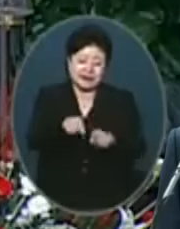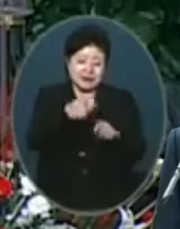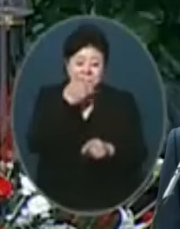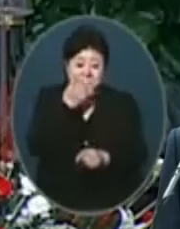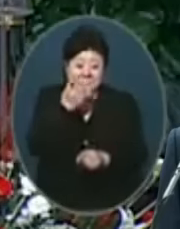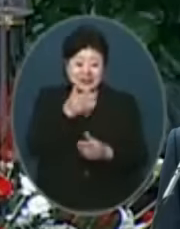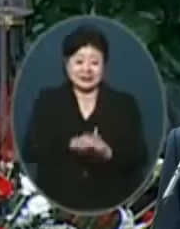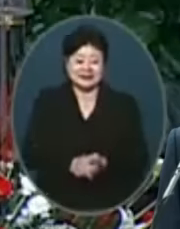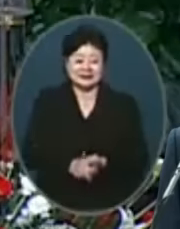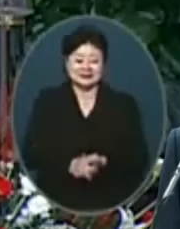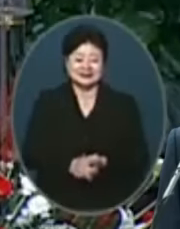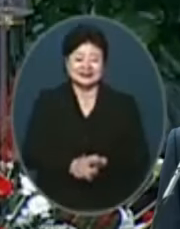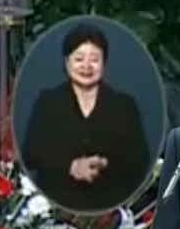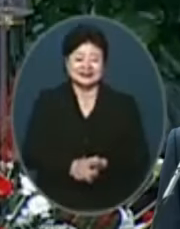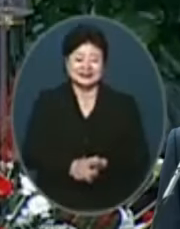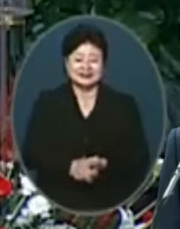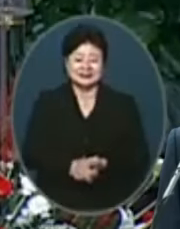것입니다.